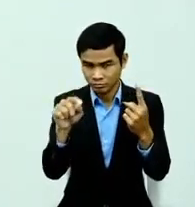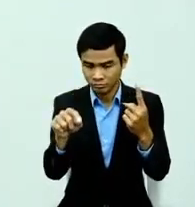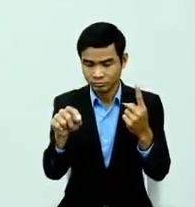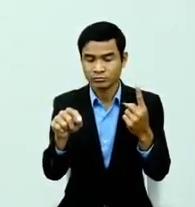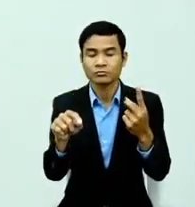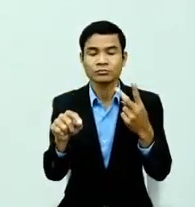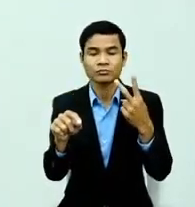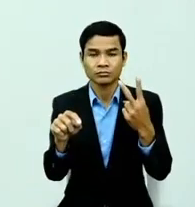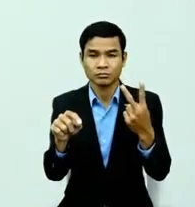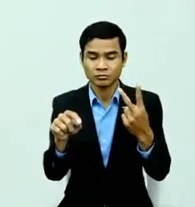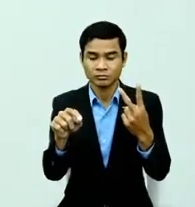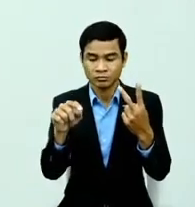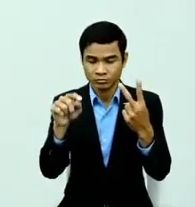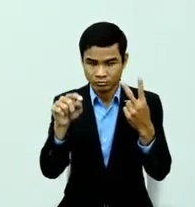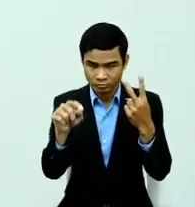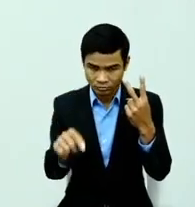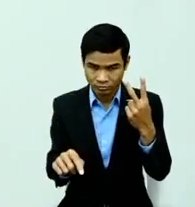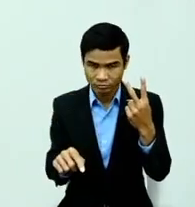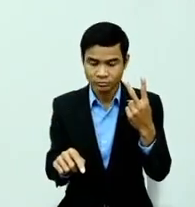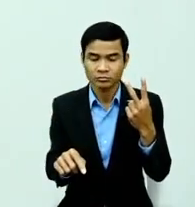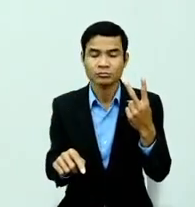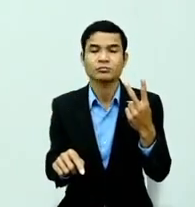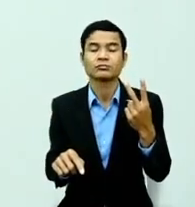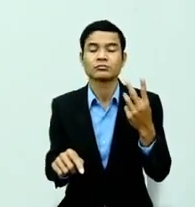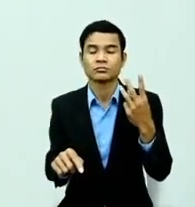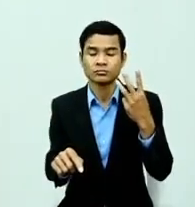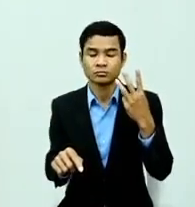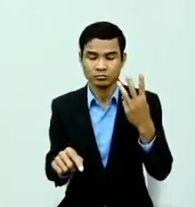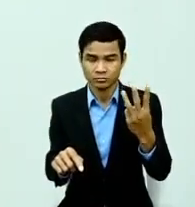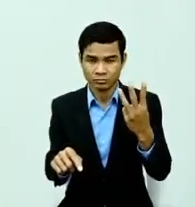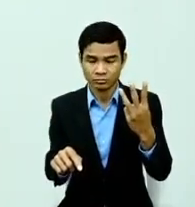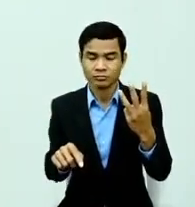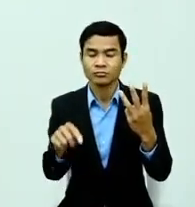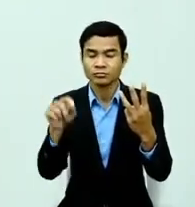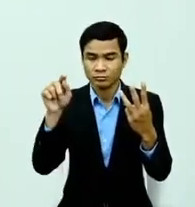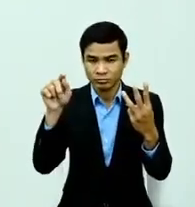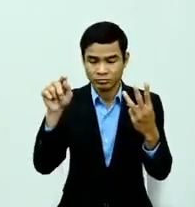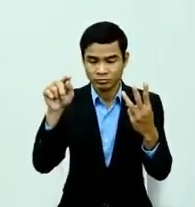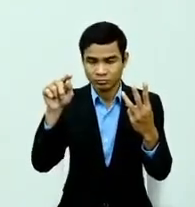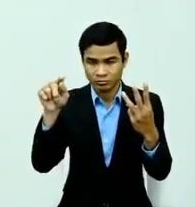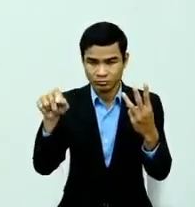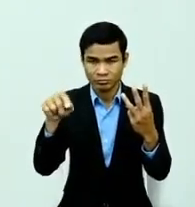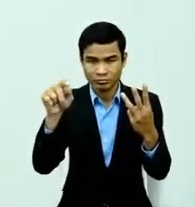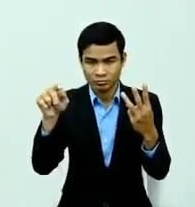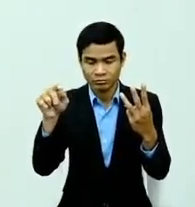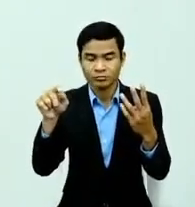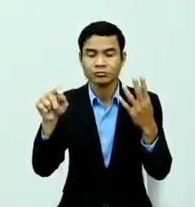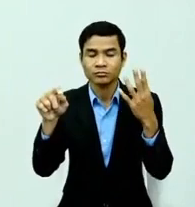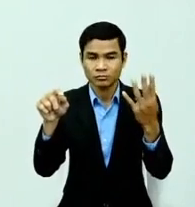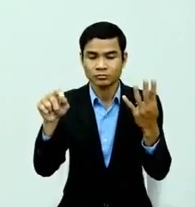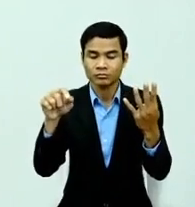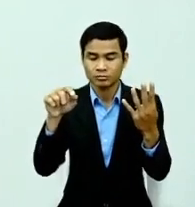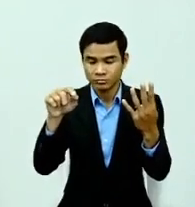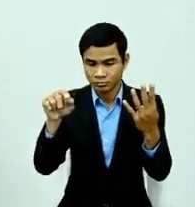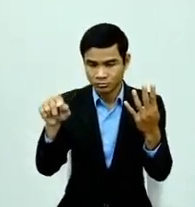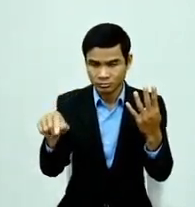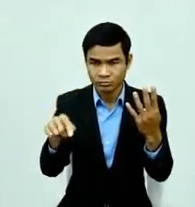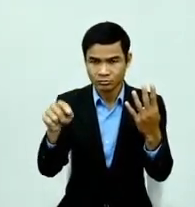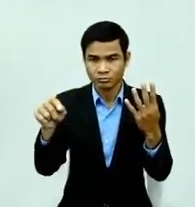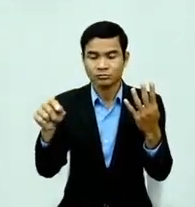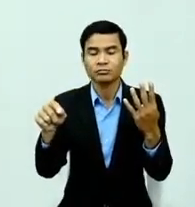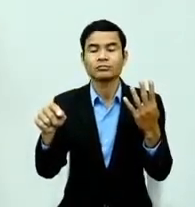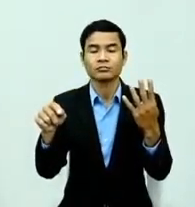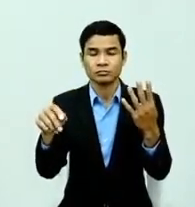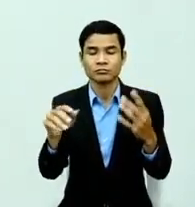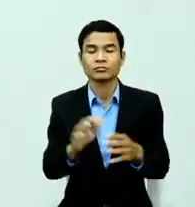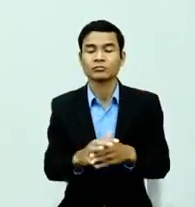ប់ទី2គឺបន្តត្រង់ពីលើចុះក្រោមទី3ខ្សែកោងបិទជិតចាទី4ក៏ខ្សែកោងបិទ